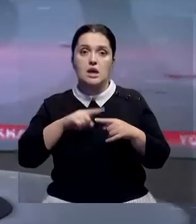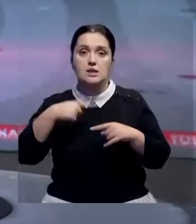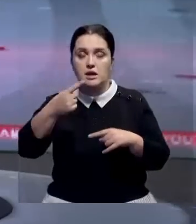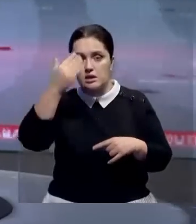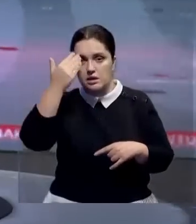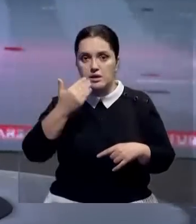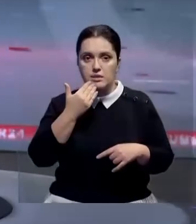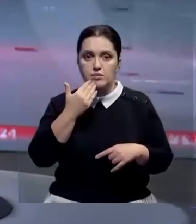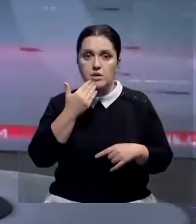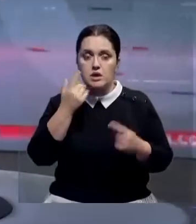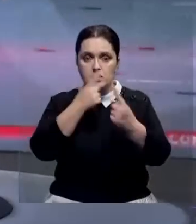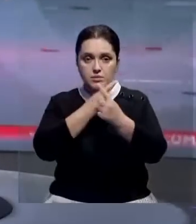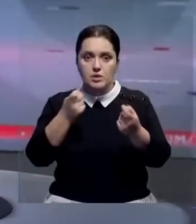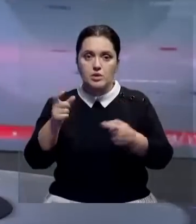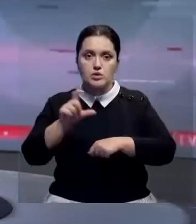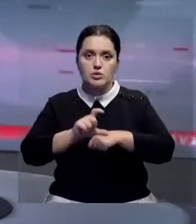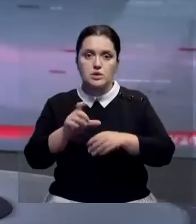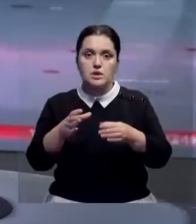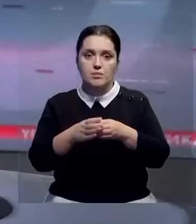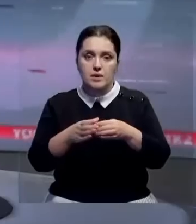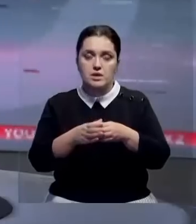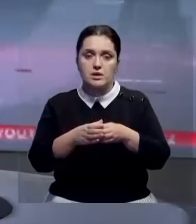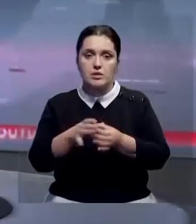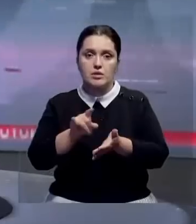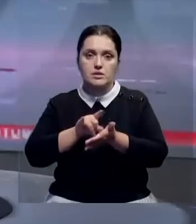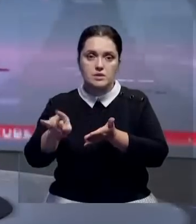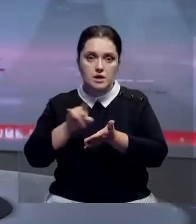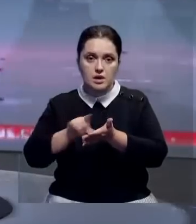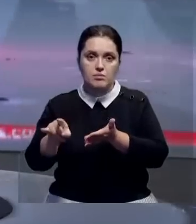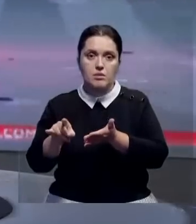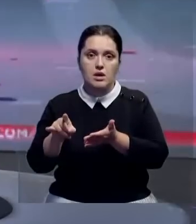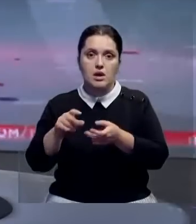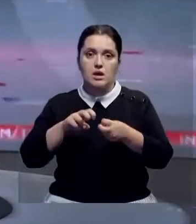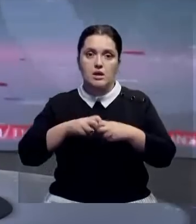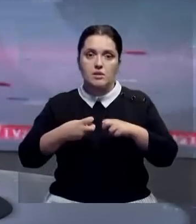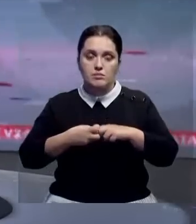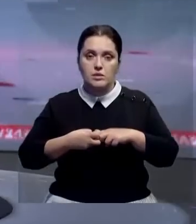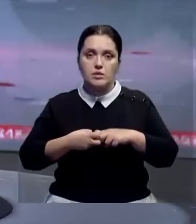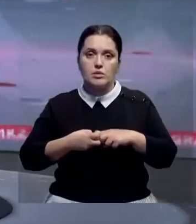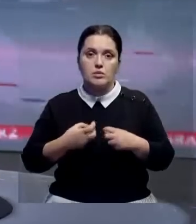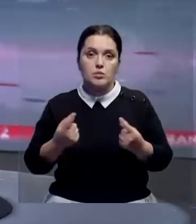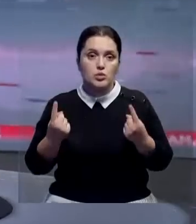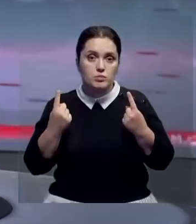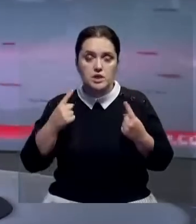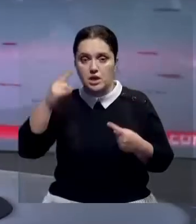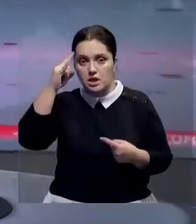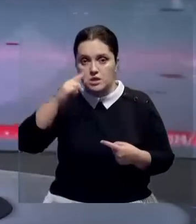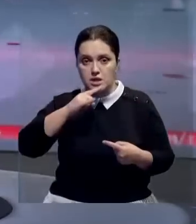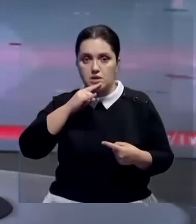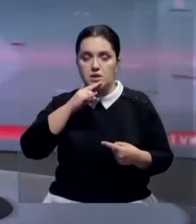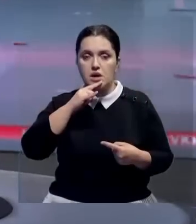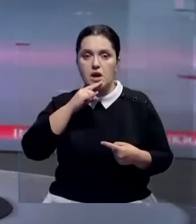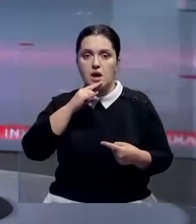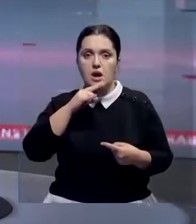туристического сезона. Об этом сегодня сообщил руководитель турецкой компании, управляющий аэропортом. В последнее время проблемы крупнейшей в